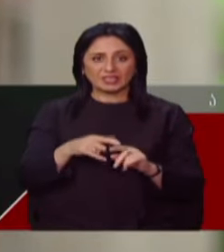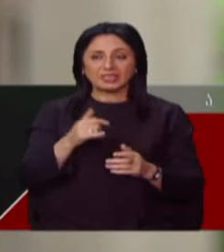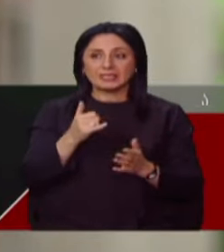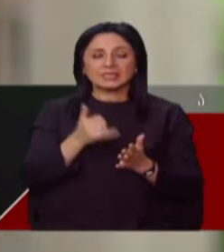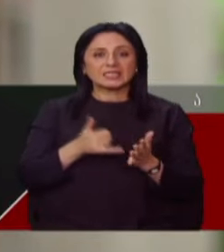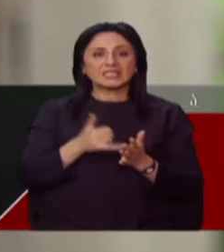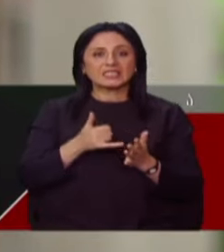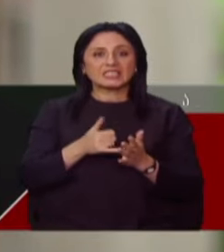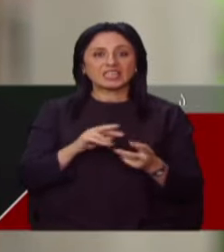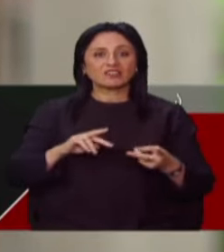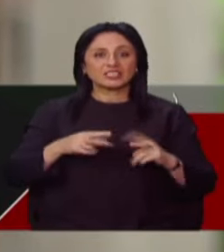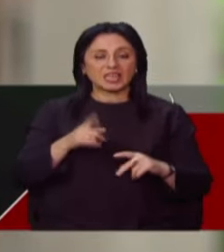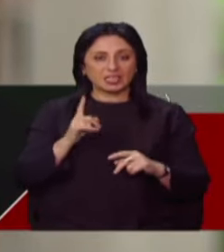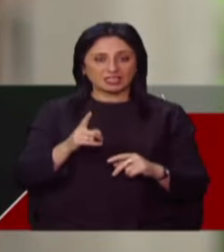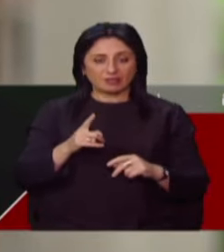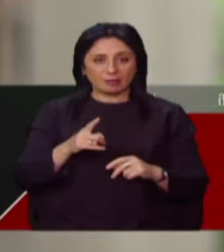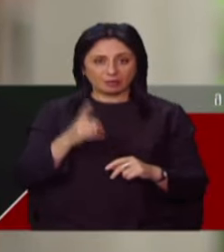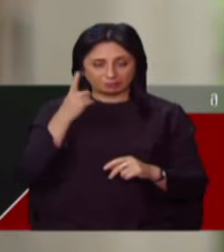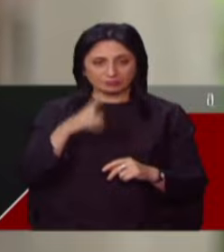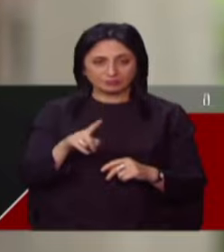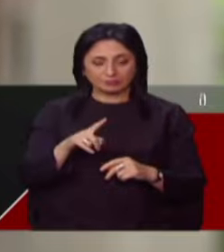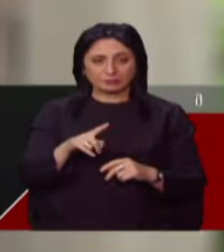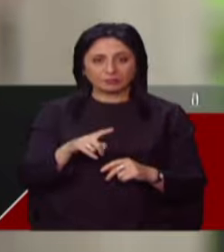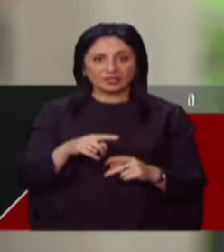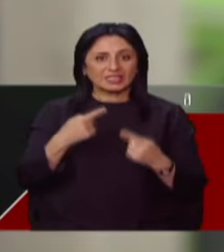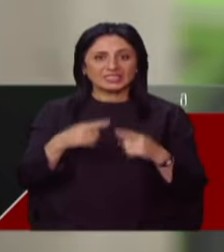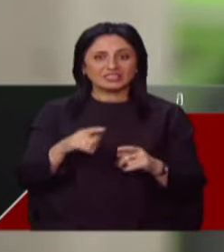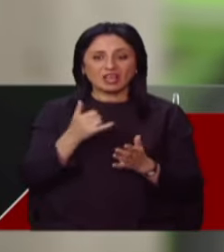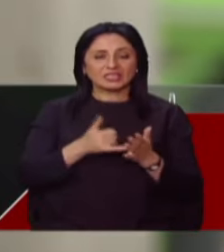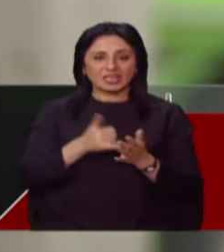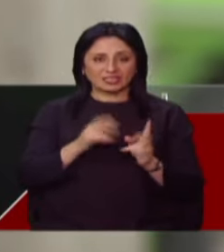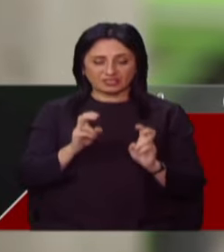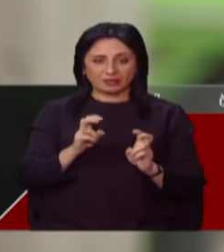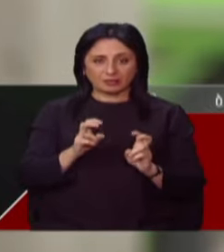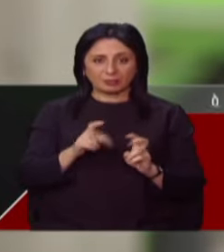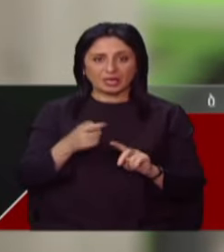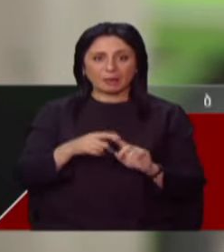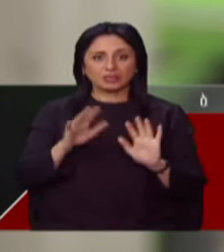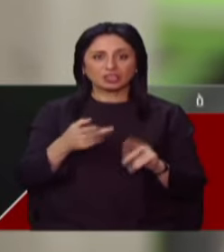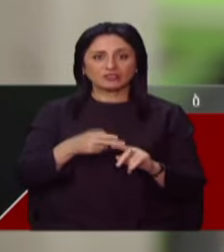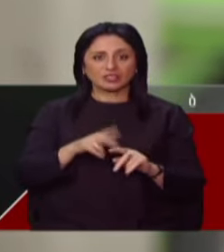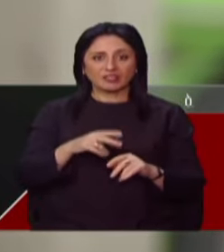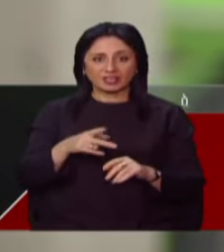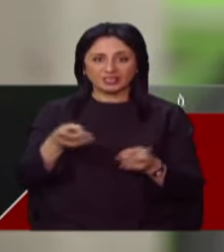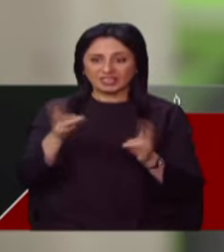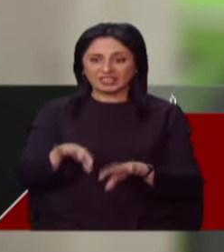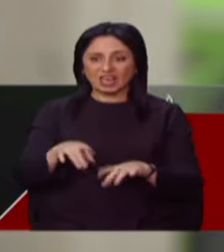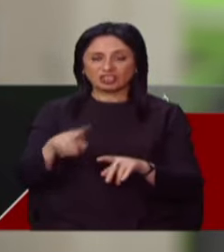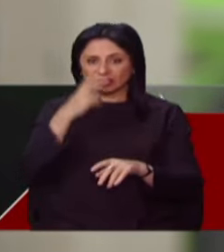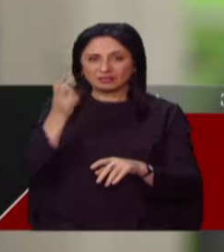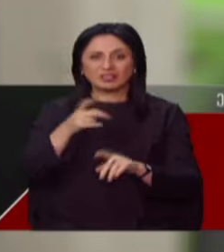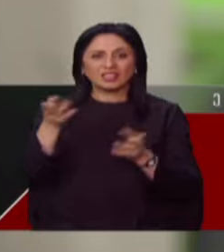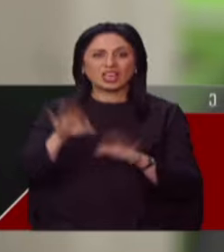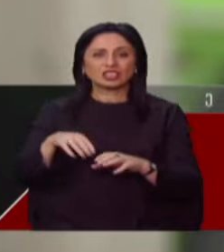საწვავის ჩანაცვლება და ალტერნატიული საწვავით, ამ შემთხვევაში ეს არის ნარჩენი საბურავები,